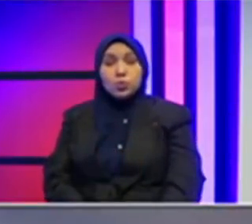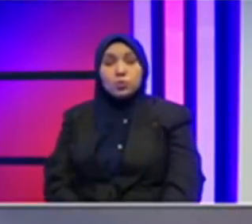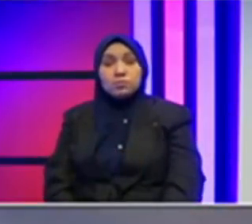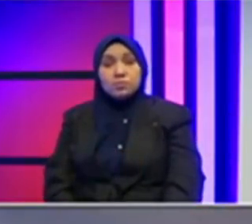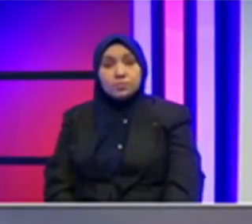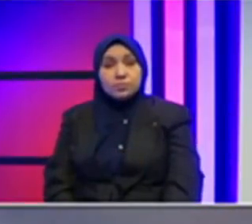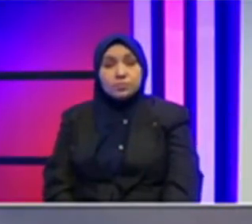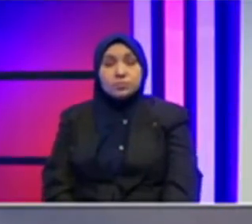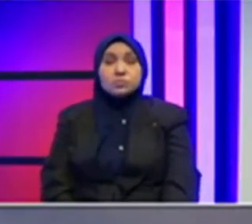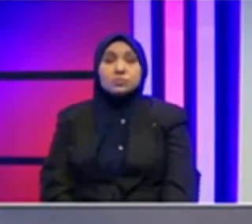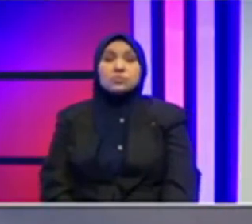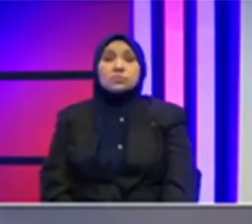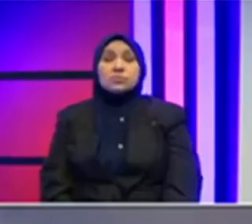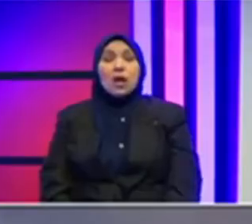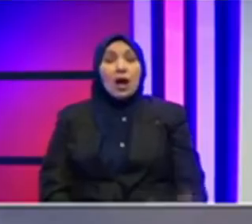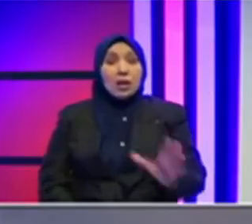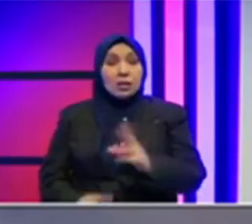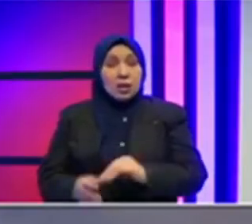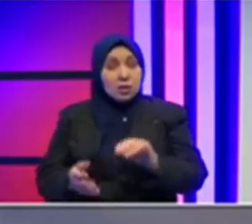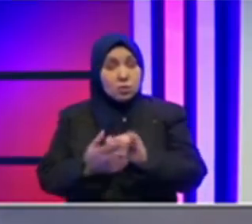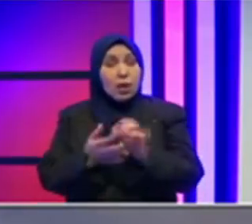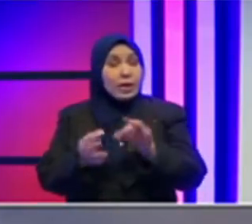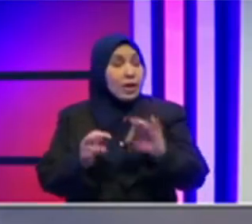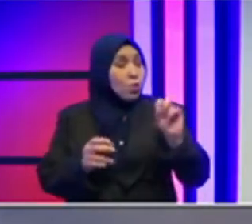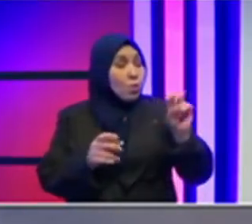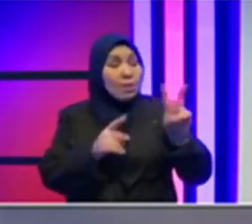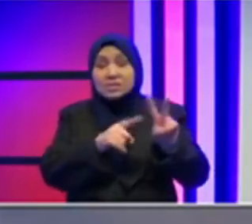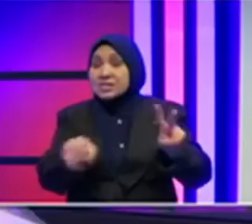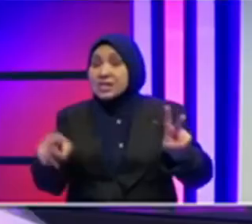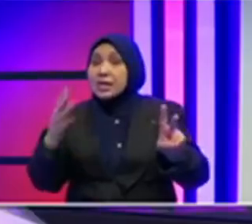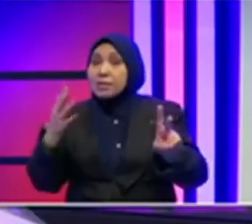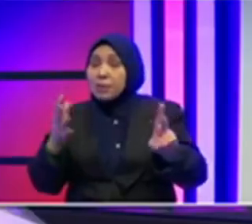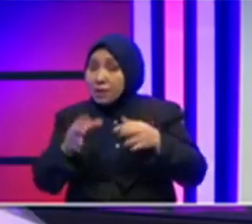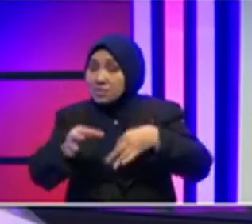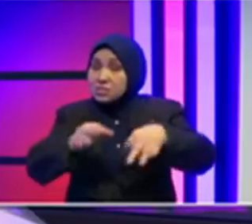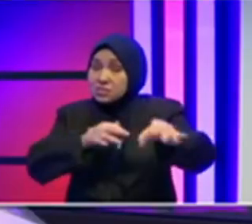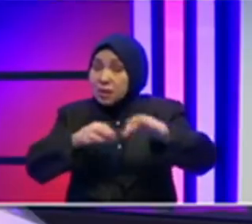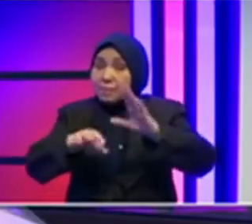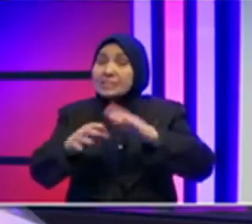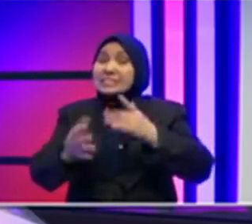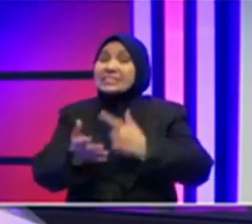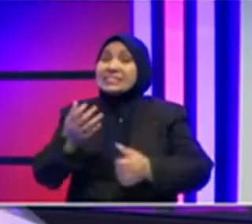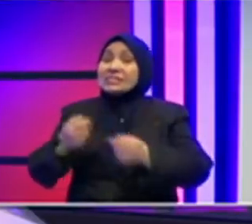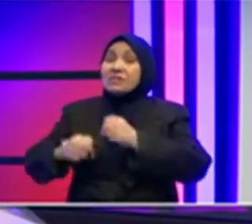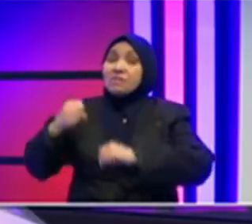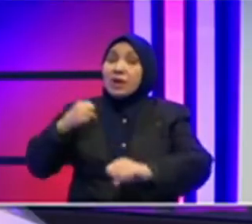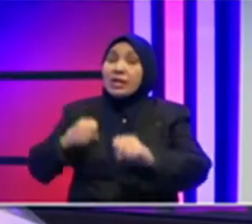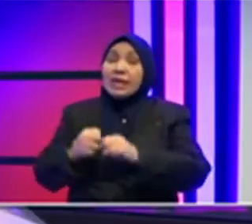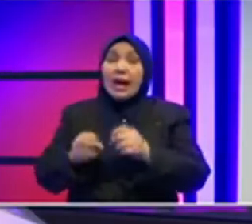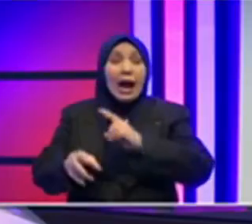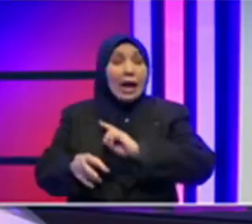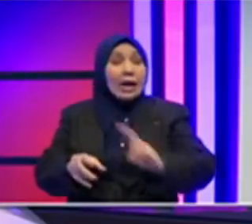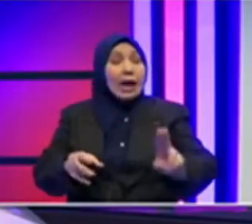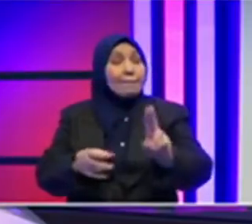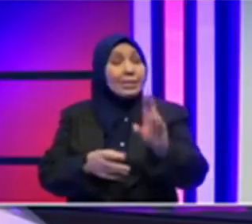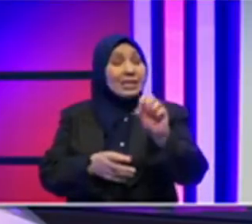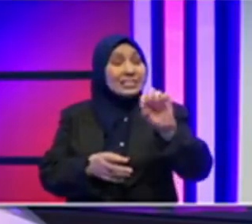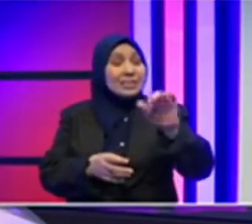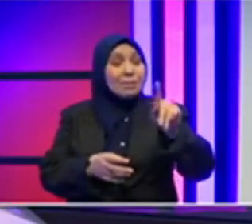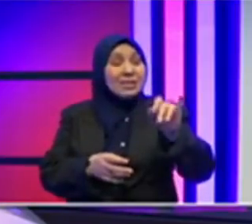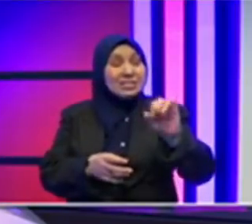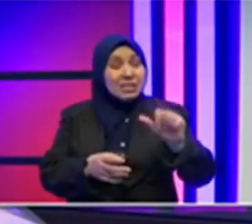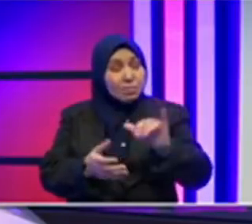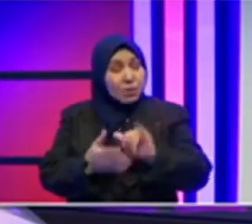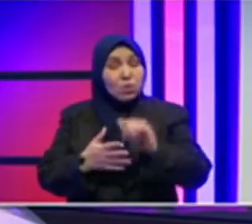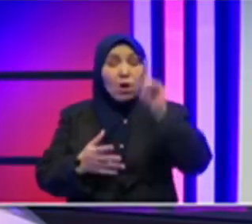العظيم. Surah Al-Mu'azzim ayat 12 hingga 15 menjelaskan kepada kita apakah sifat orang-orang yang agama CPCP ini. Allah sambung lagi Ustaz ya. Yes,